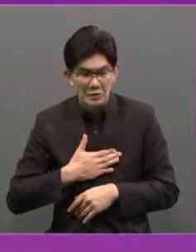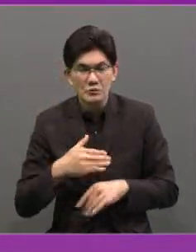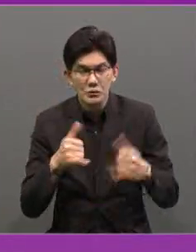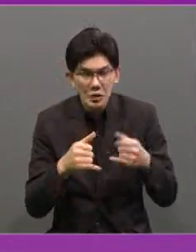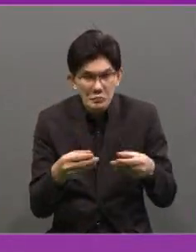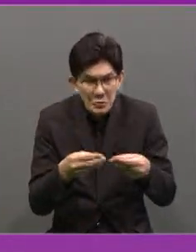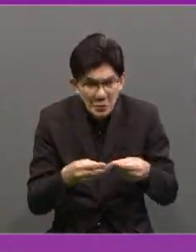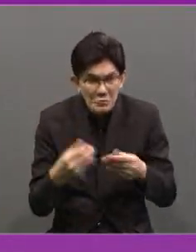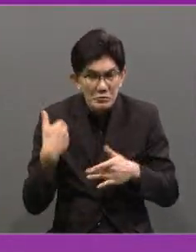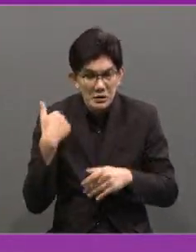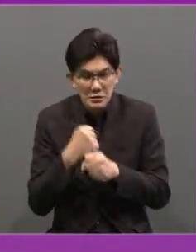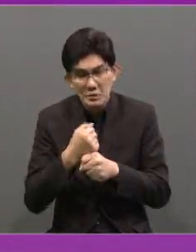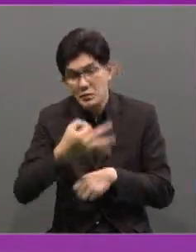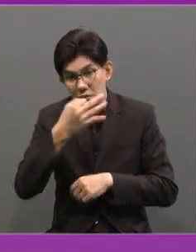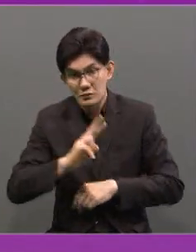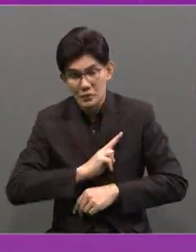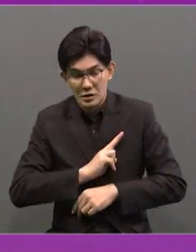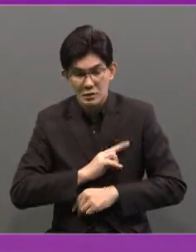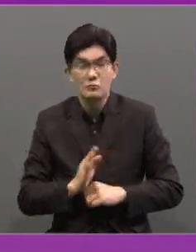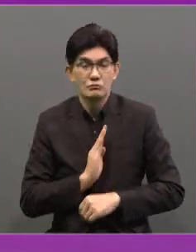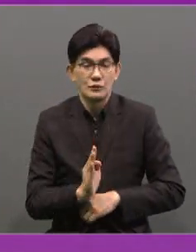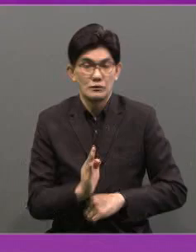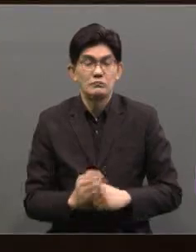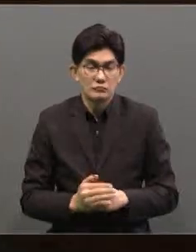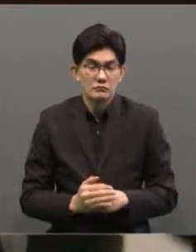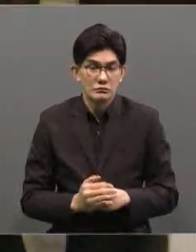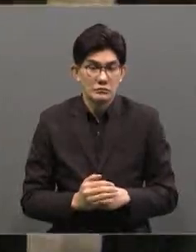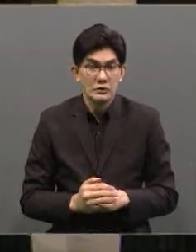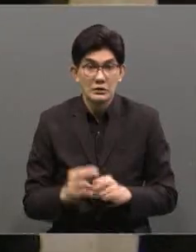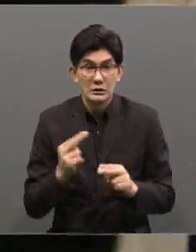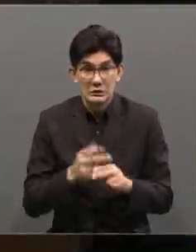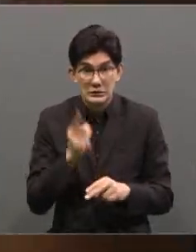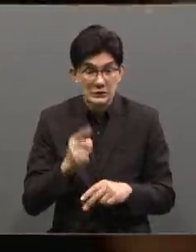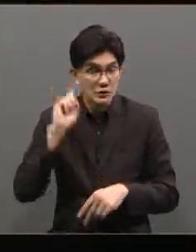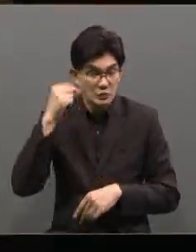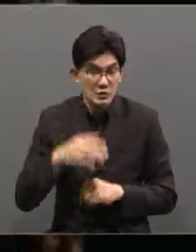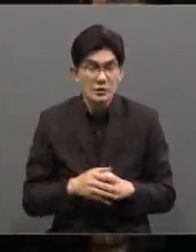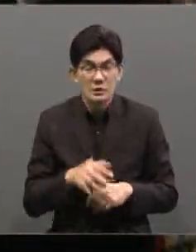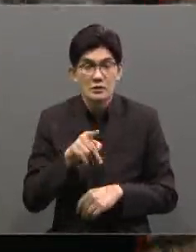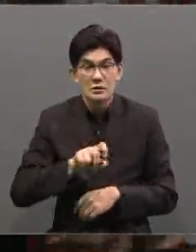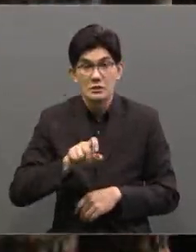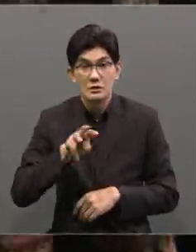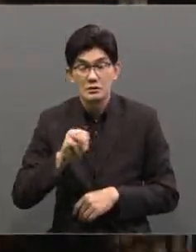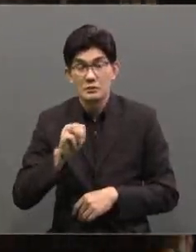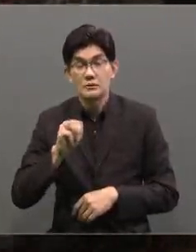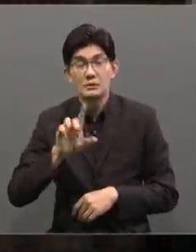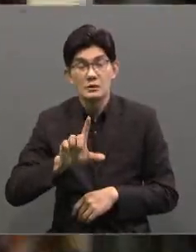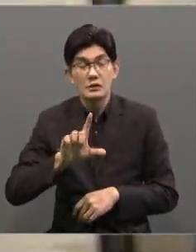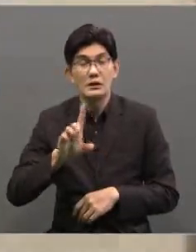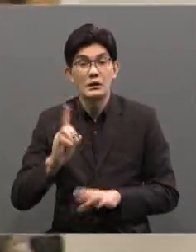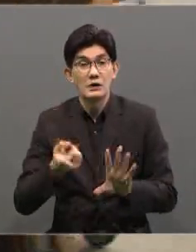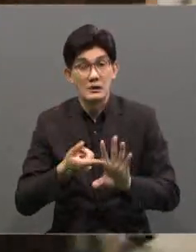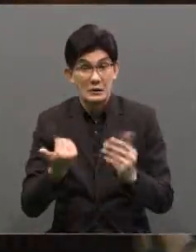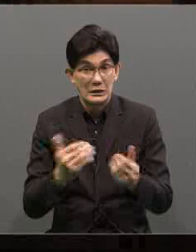เฉยๆยืนยันว่าตัวเองทำมาหากินสุจริตครับวุ้นเส้นได้นะชื่อจริงก็คือนางสาวพิมรดาแววไทยส่งนะครับวันนี้มาพร้อมกับ